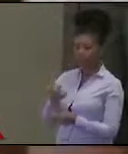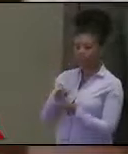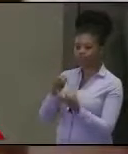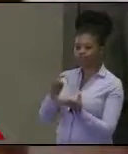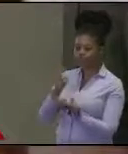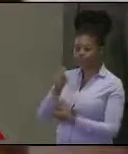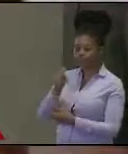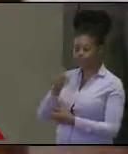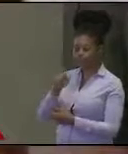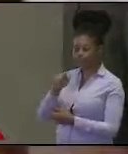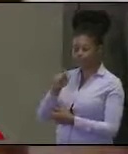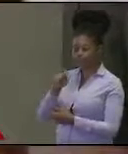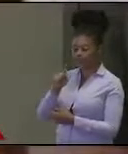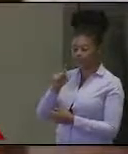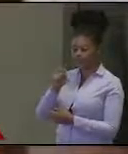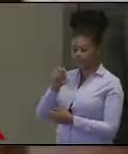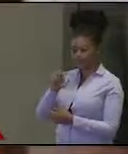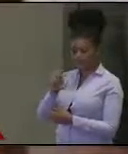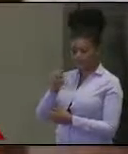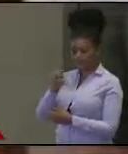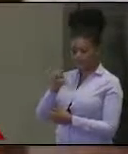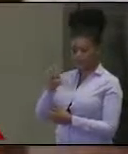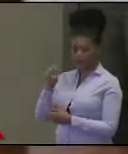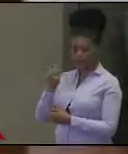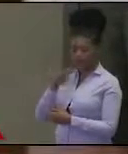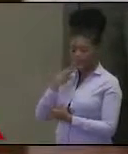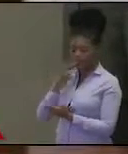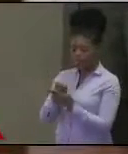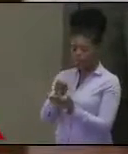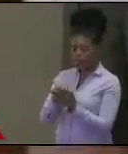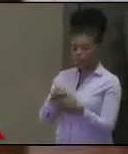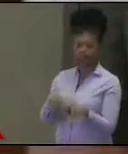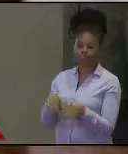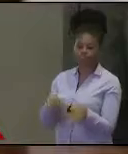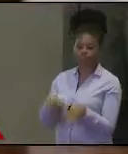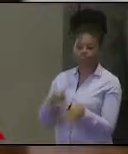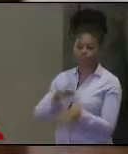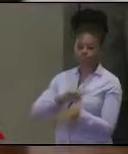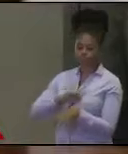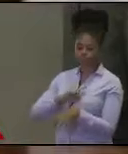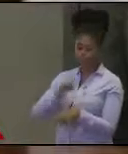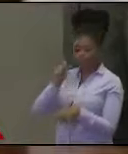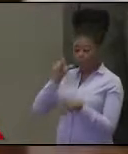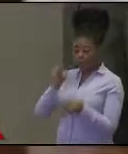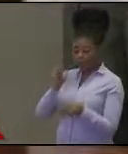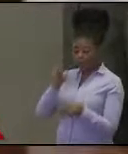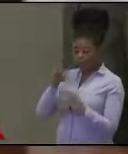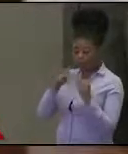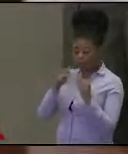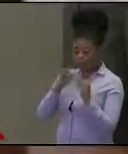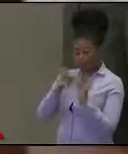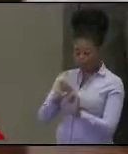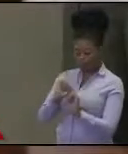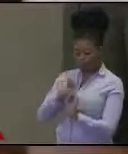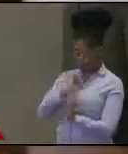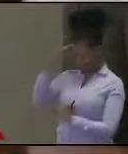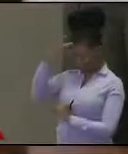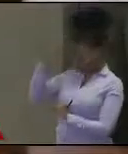ngabe i-title deed yi-economy seni-economic activity because umzi wakowenu wakowenu